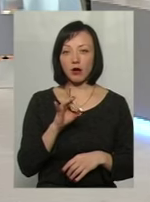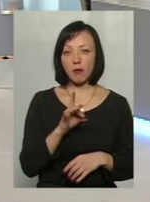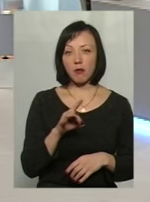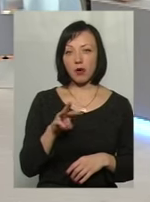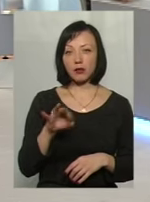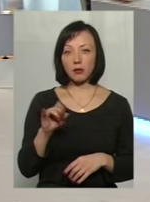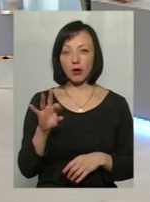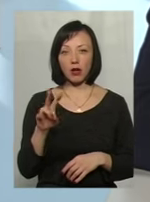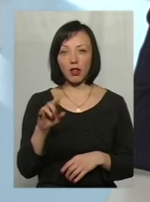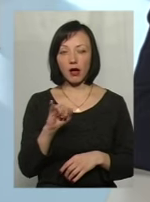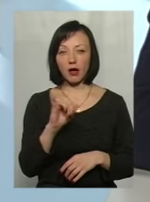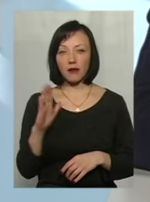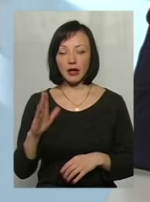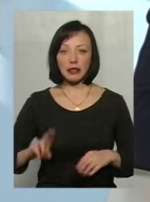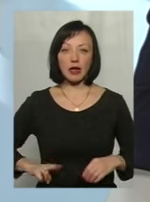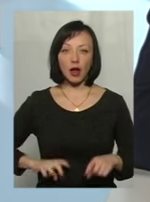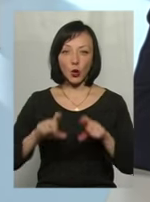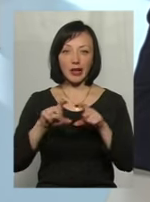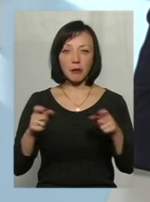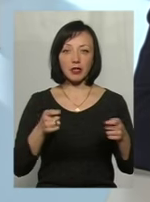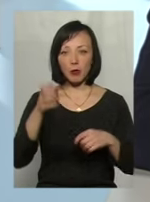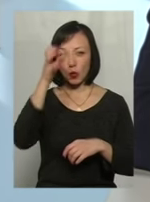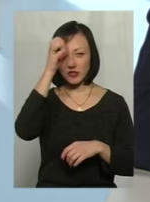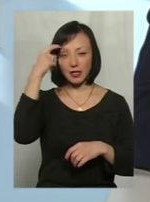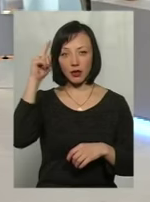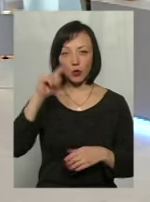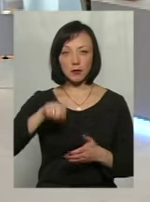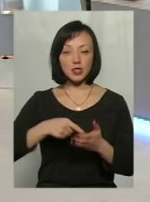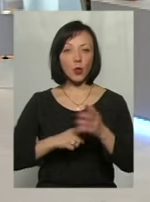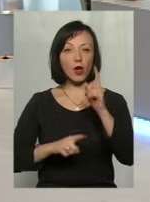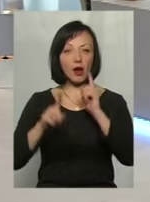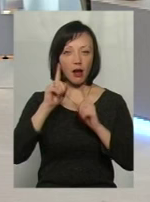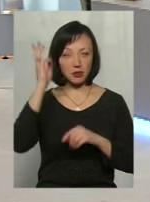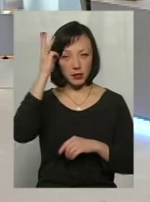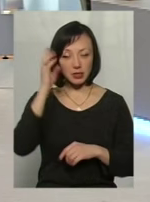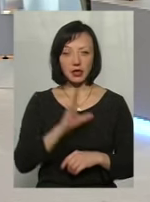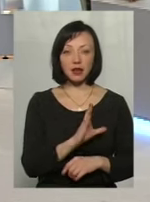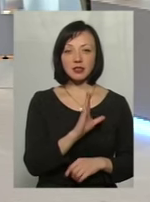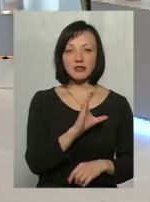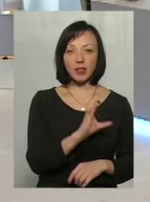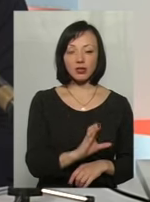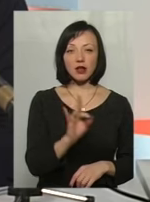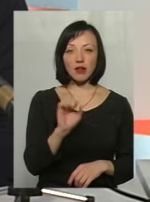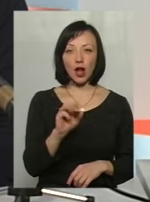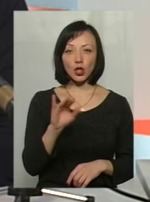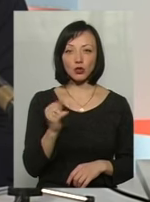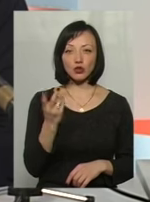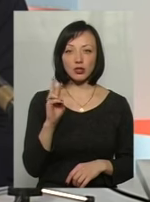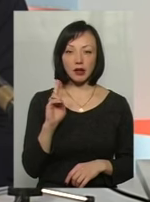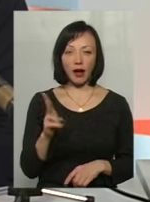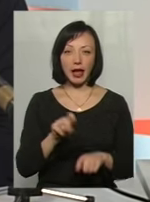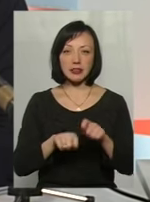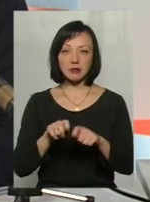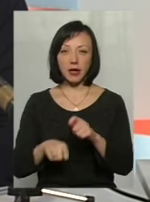Миколаєв, директор департаменту освіти та науки Хмельницької міської ради, та Святослав Ратушняк, експерт всеукраїнської